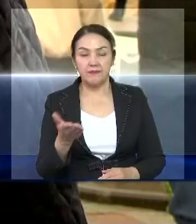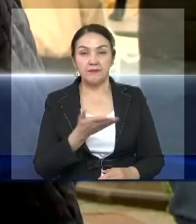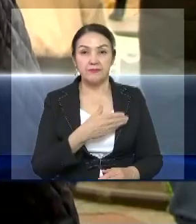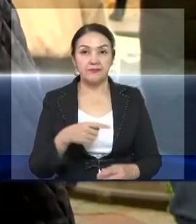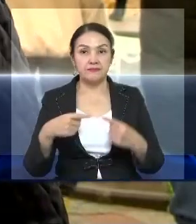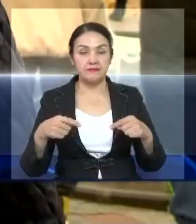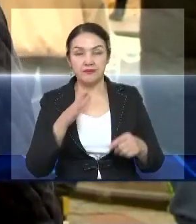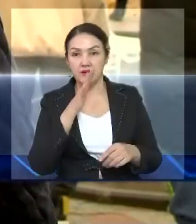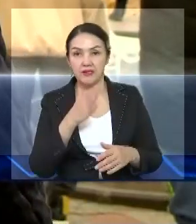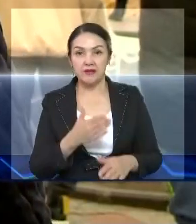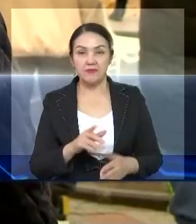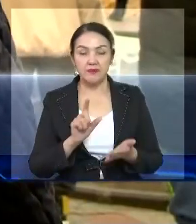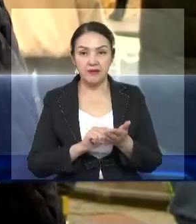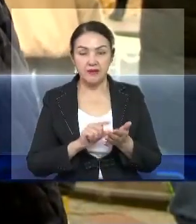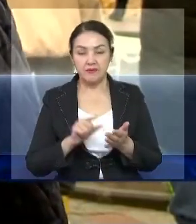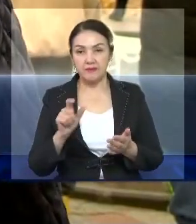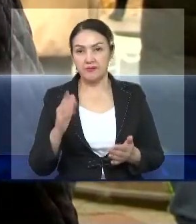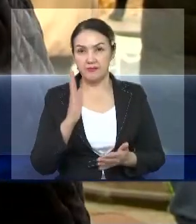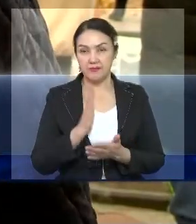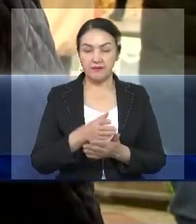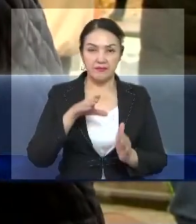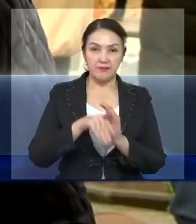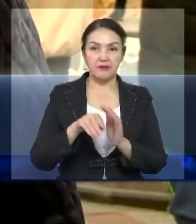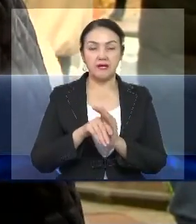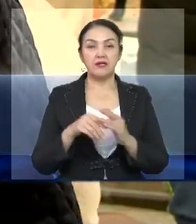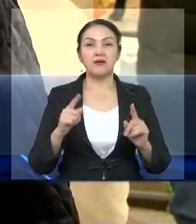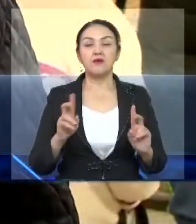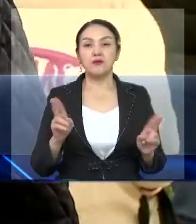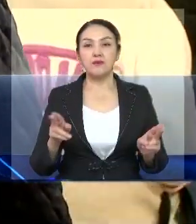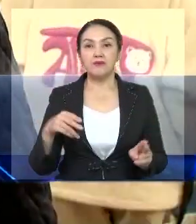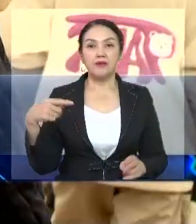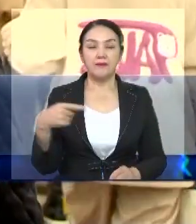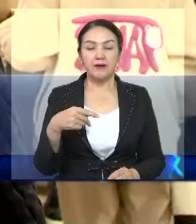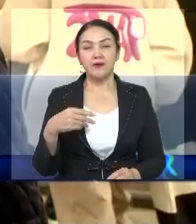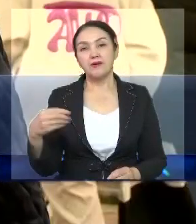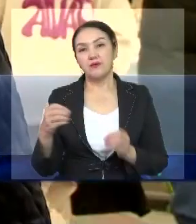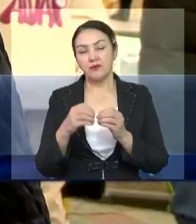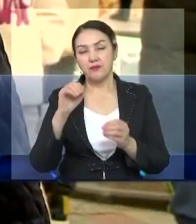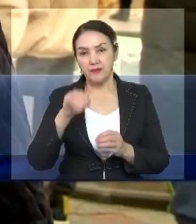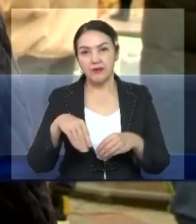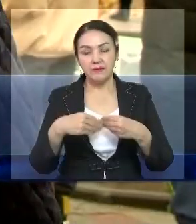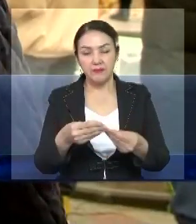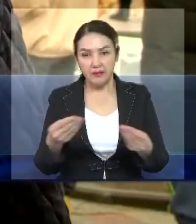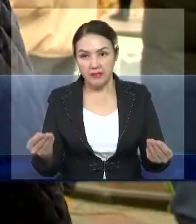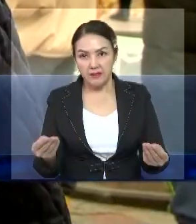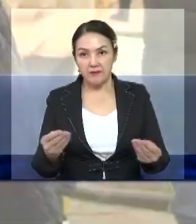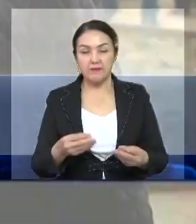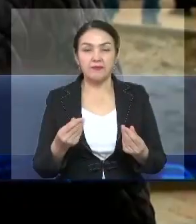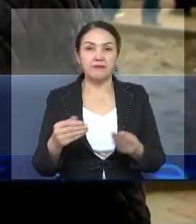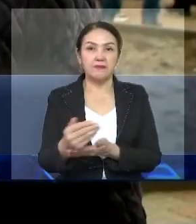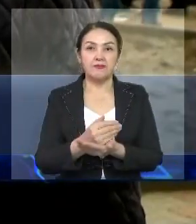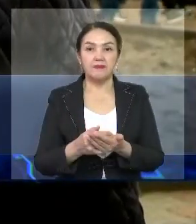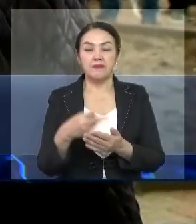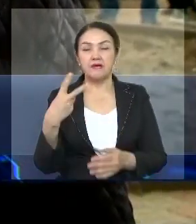кейбір уақыттарда зейнеткерлер де өзінің үлестерін қосты. Біреулері 1 мың берсе, біреулері 10 мыңнан сондай немен бірталай ақша жинадық.